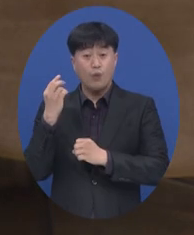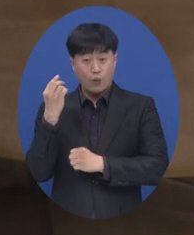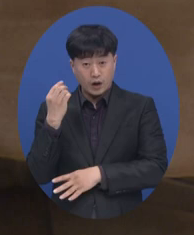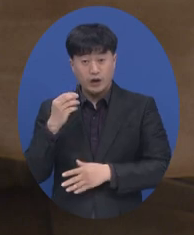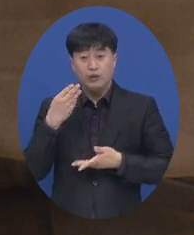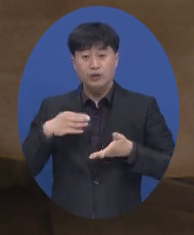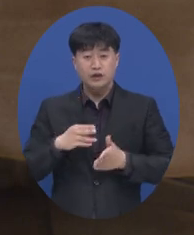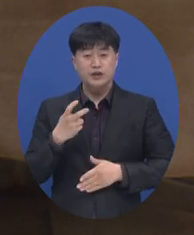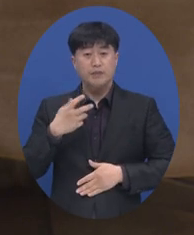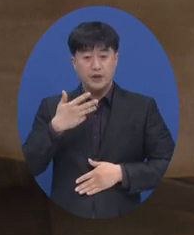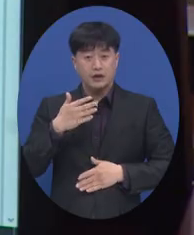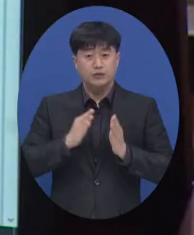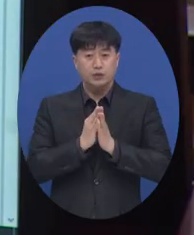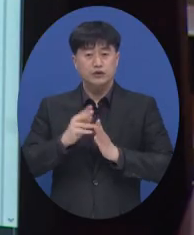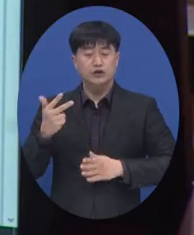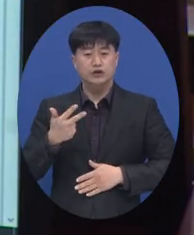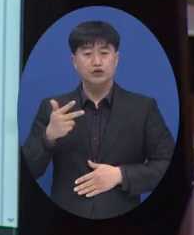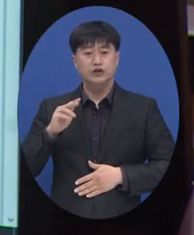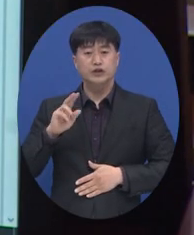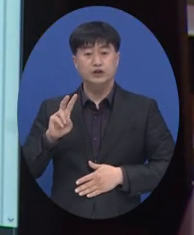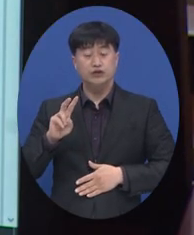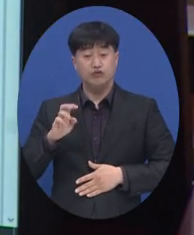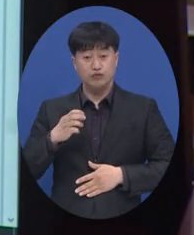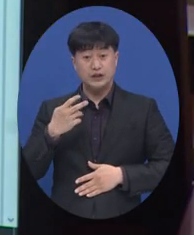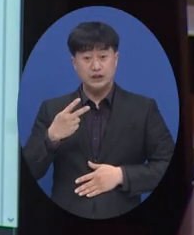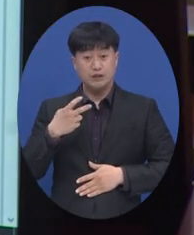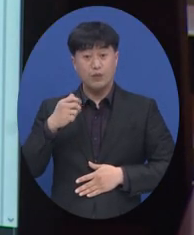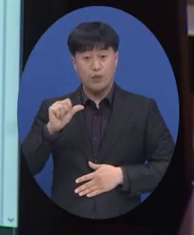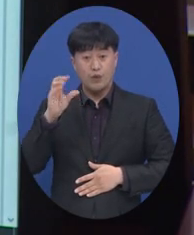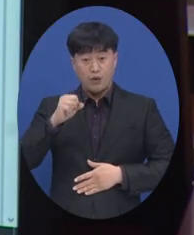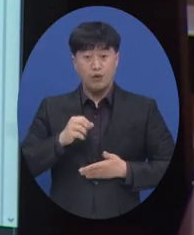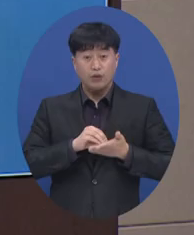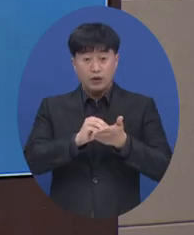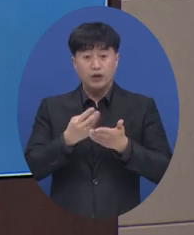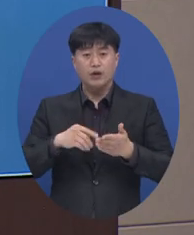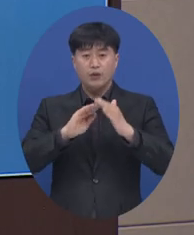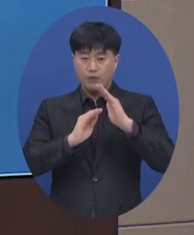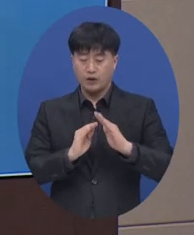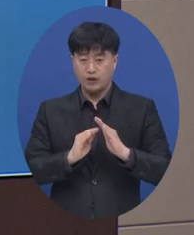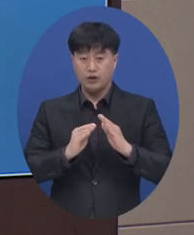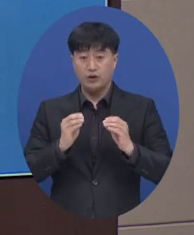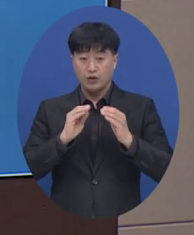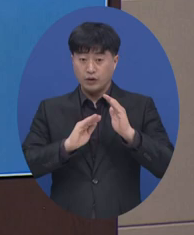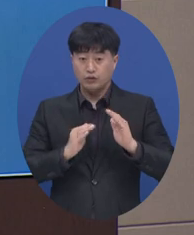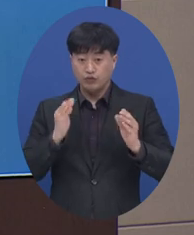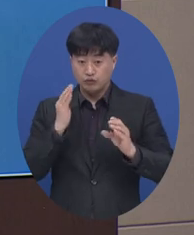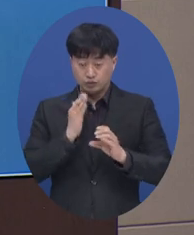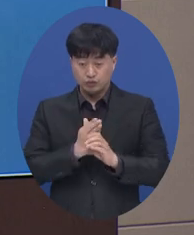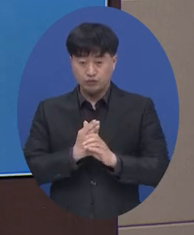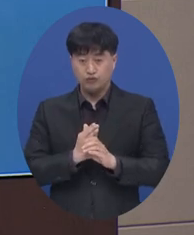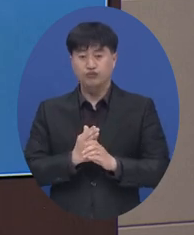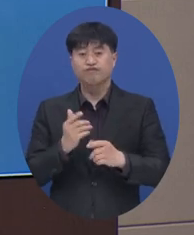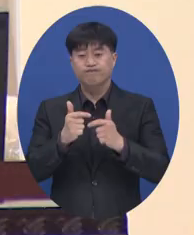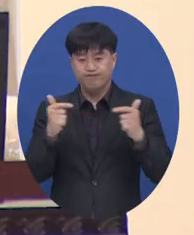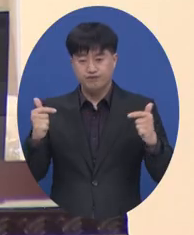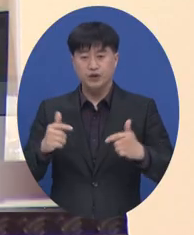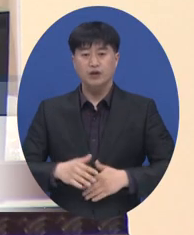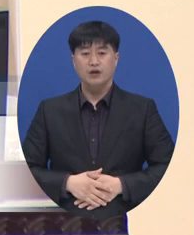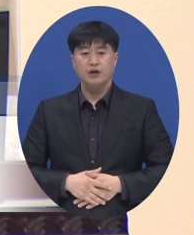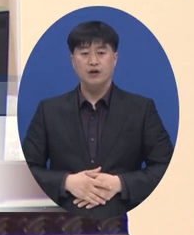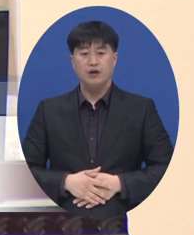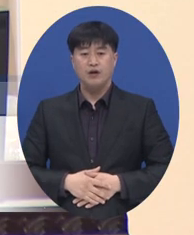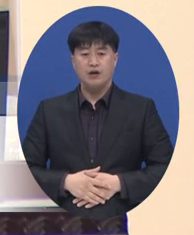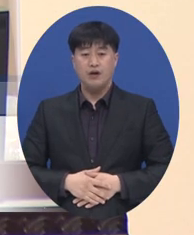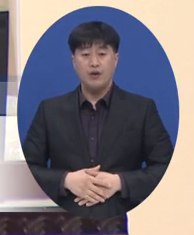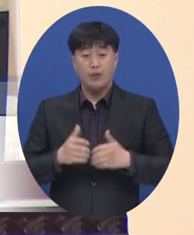경기도는 28조 7,925억 원을 올렸는데 논의 과정에서 799억 원이 늘어났습니다.